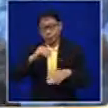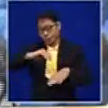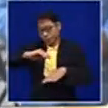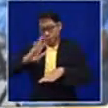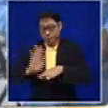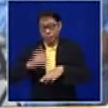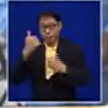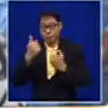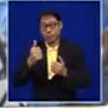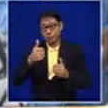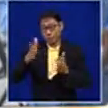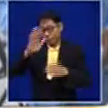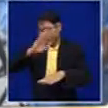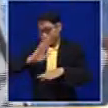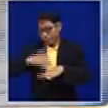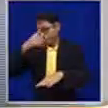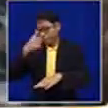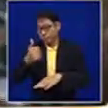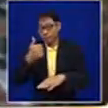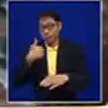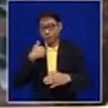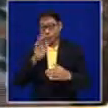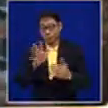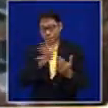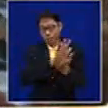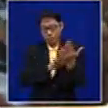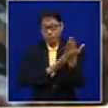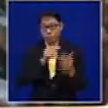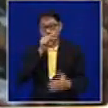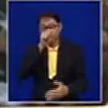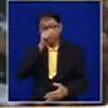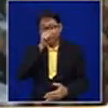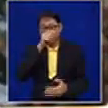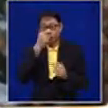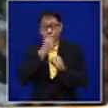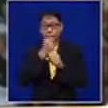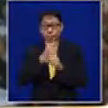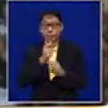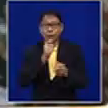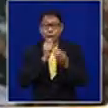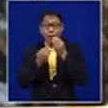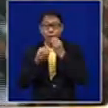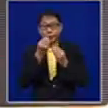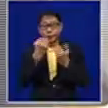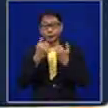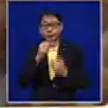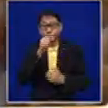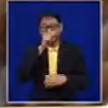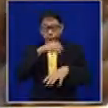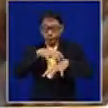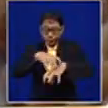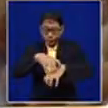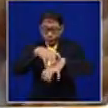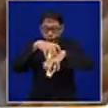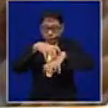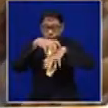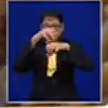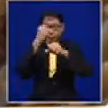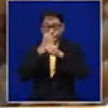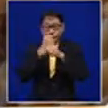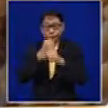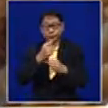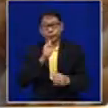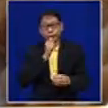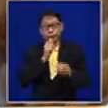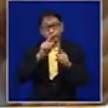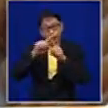ระดับประเทศนะคะเอามาลองทำอาหารให้กับคนในพื้นที่ได้ดูว่าแมงกะพรุนเนี่ยสามารถทำอาหารอะไ